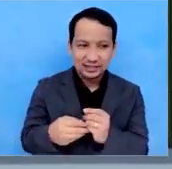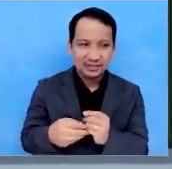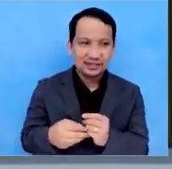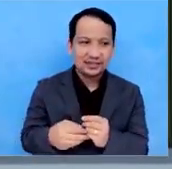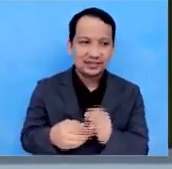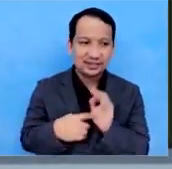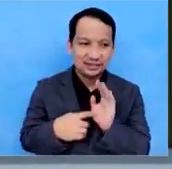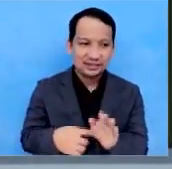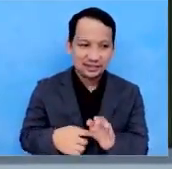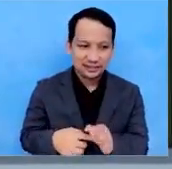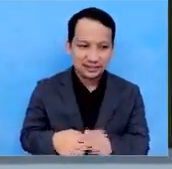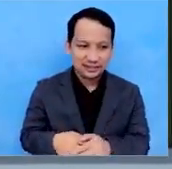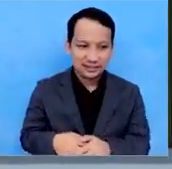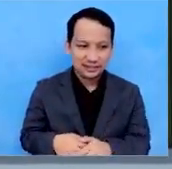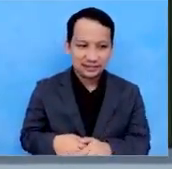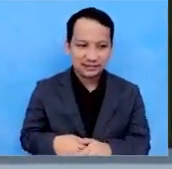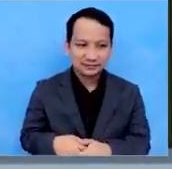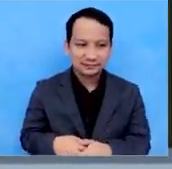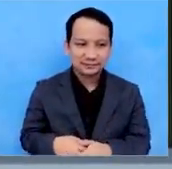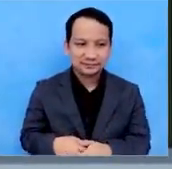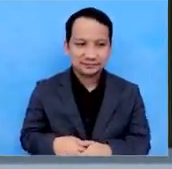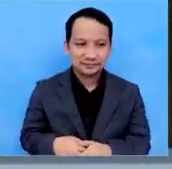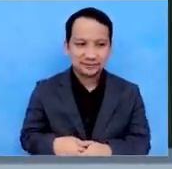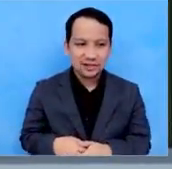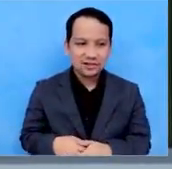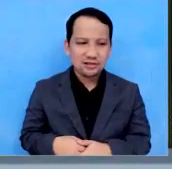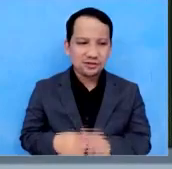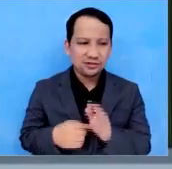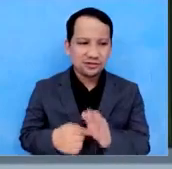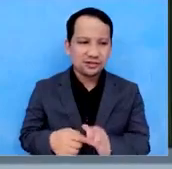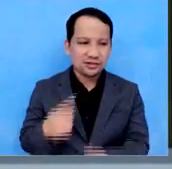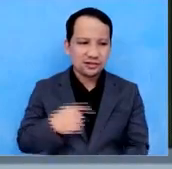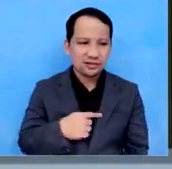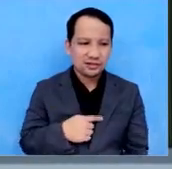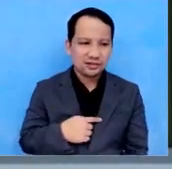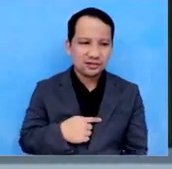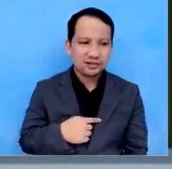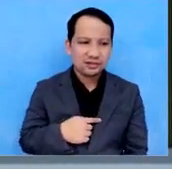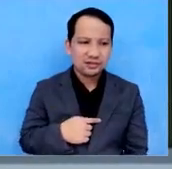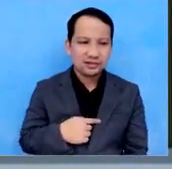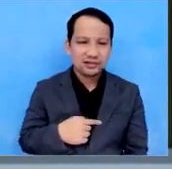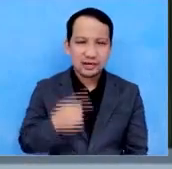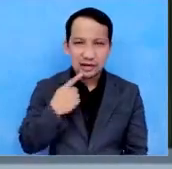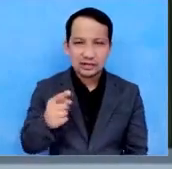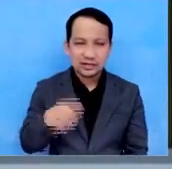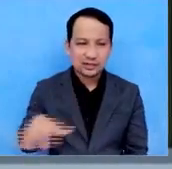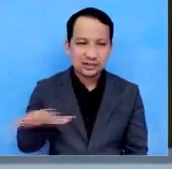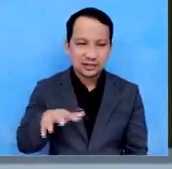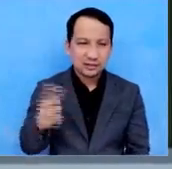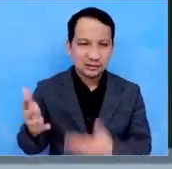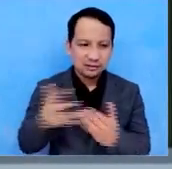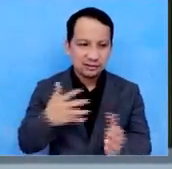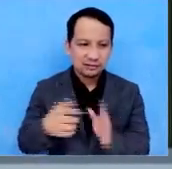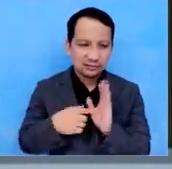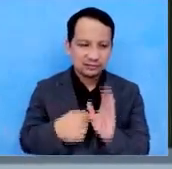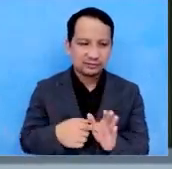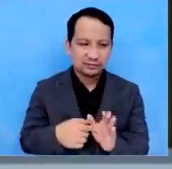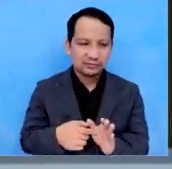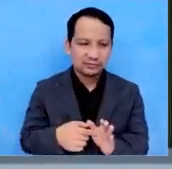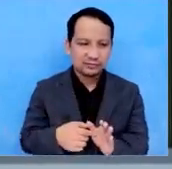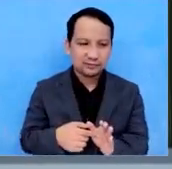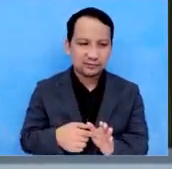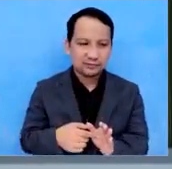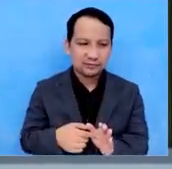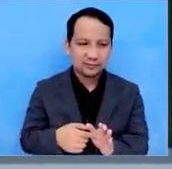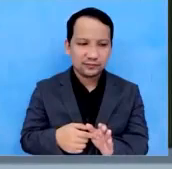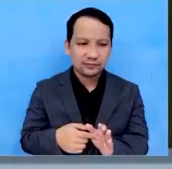CBN. Sumali po ako noon. Then after noon, sabi ko gusto kong ituloy ito maging singer. Then nabigyan po ako ng opportunity na magkaroon